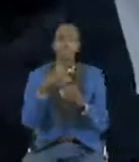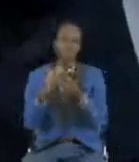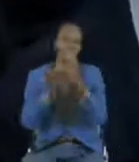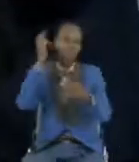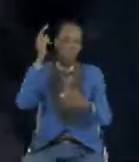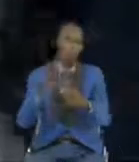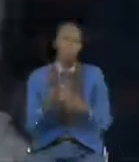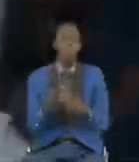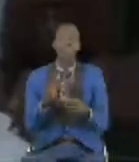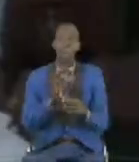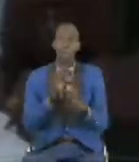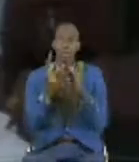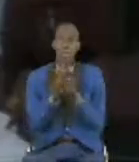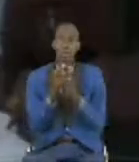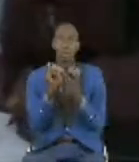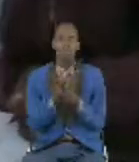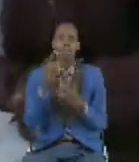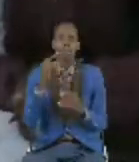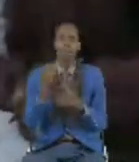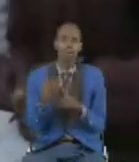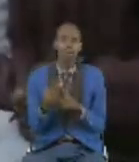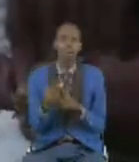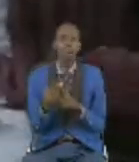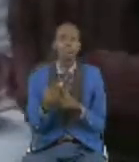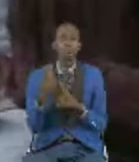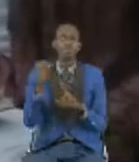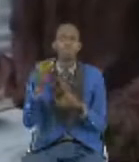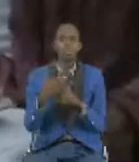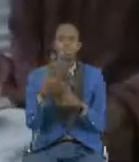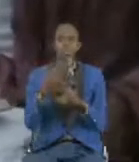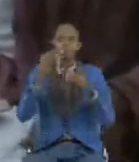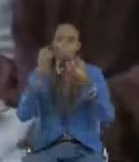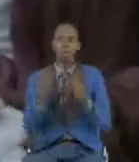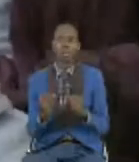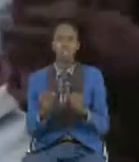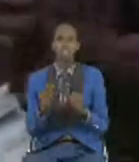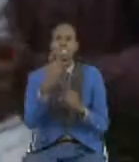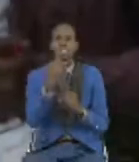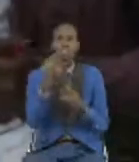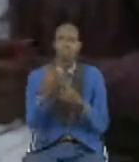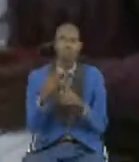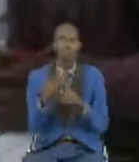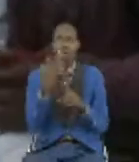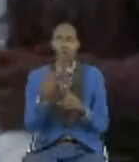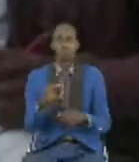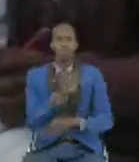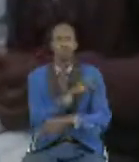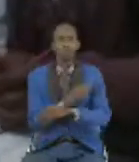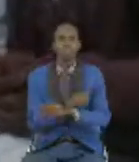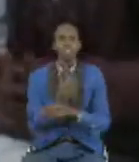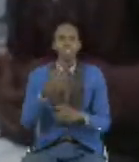Jésus. Je prie que la parole de puissance, la parole de